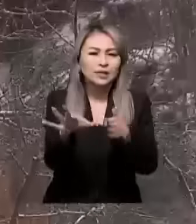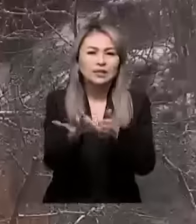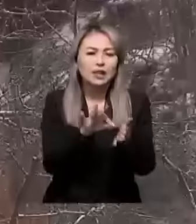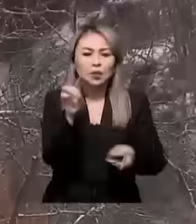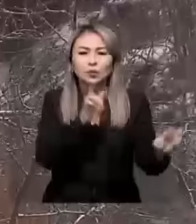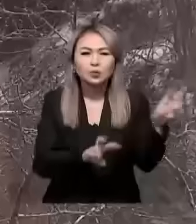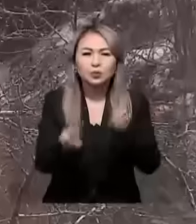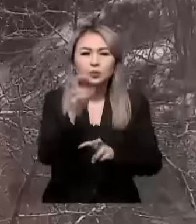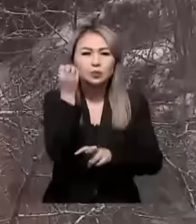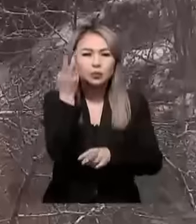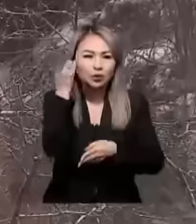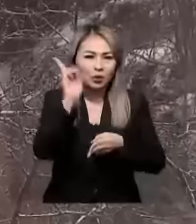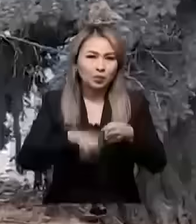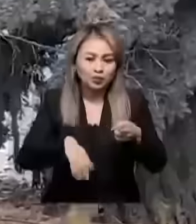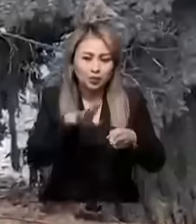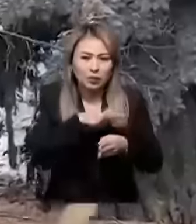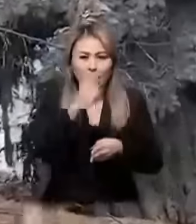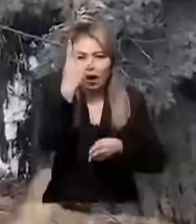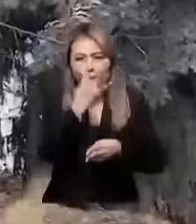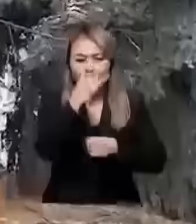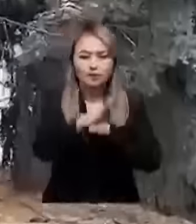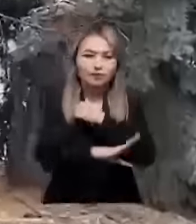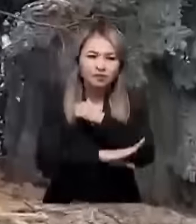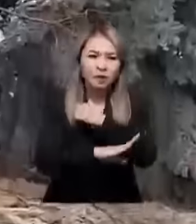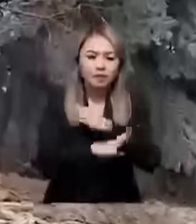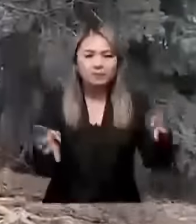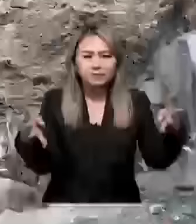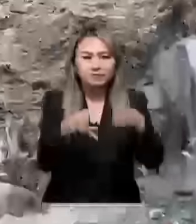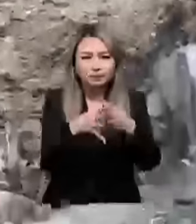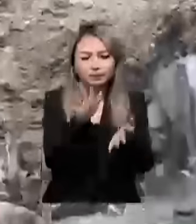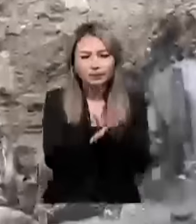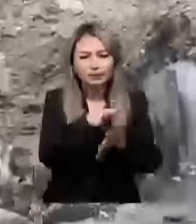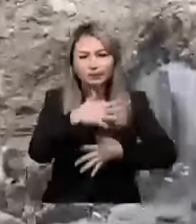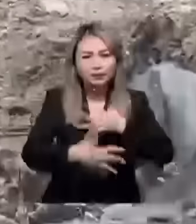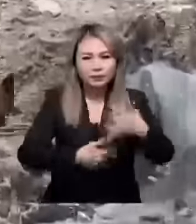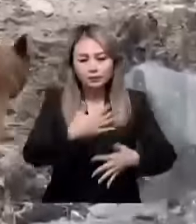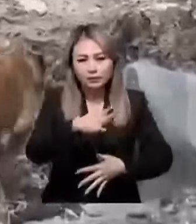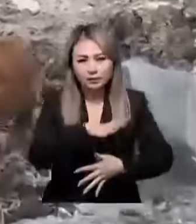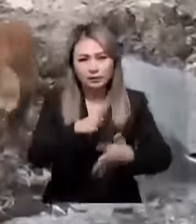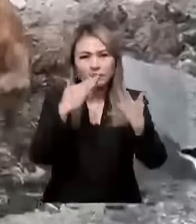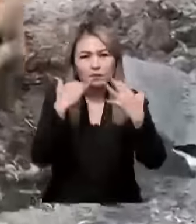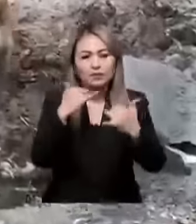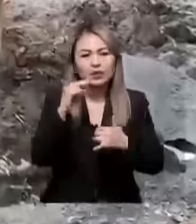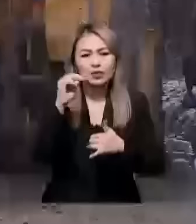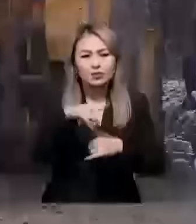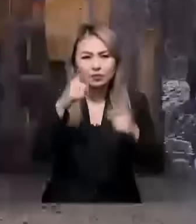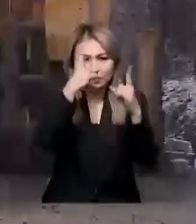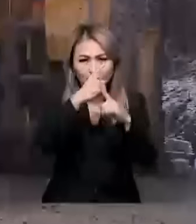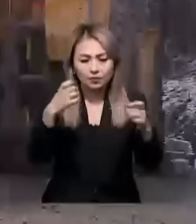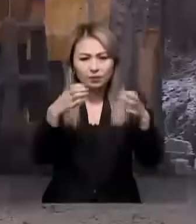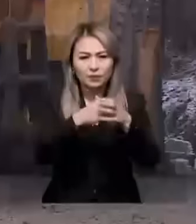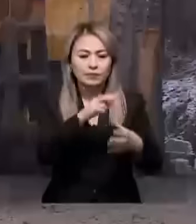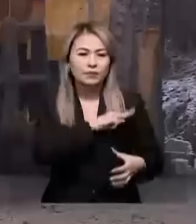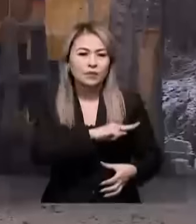құтқару жұмыстары түске таяу аяқталды. Әйнек, темір, ағаш сынықтары араласқан батпақты аршу қолмен жүргізілді. Төтенше жағдайлар департаменті қызметкерлері